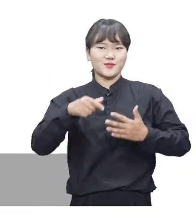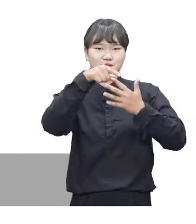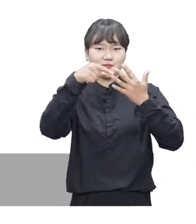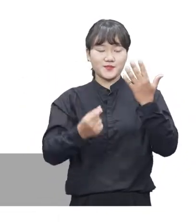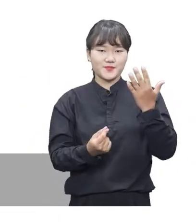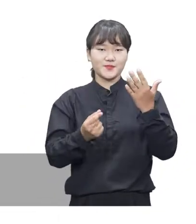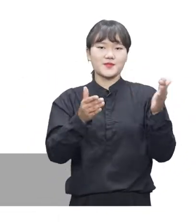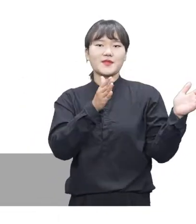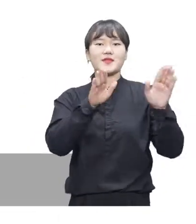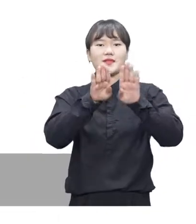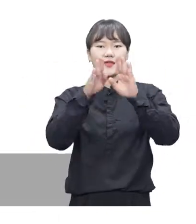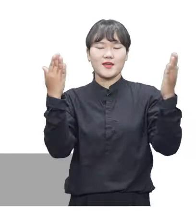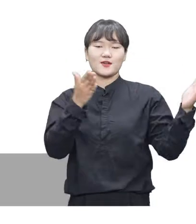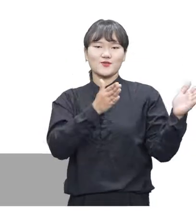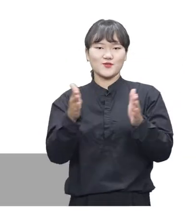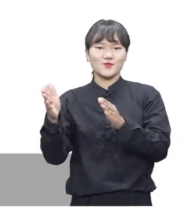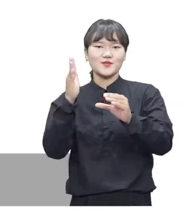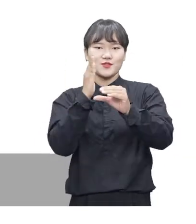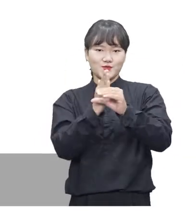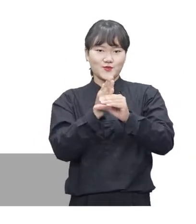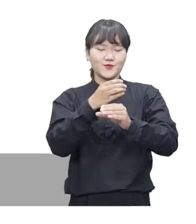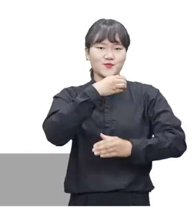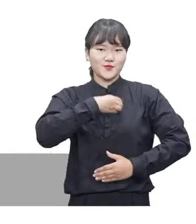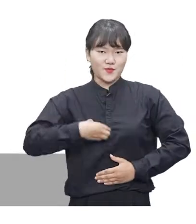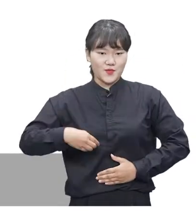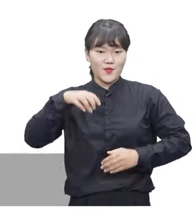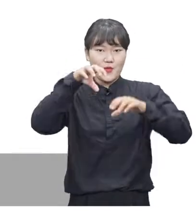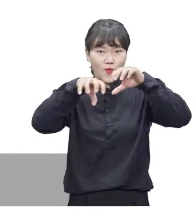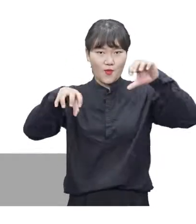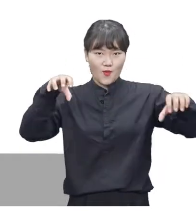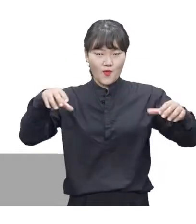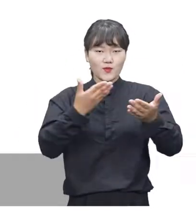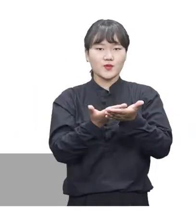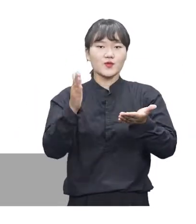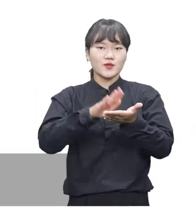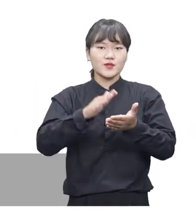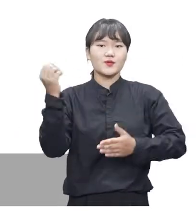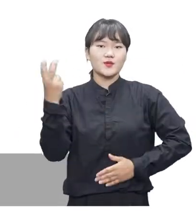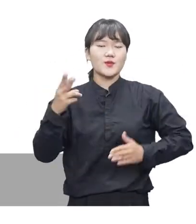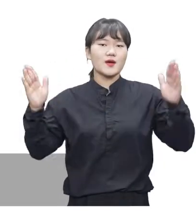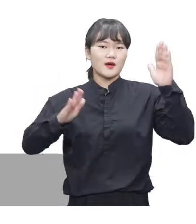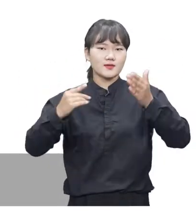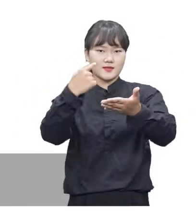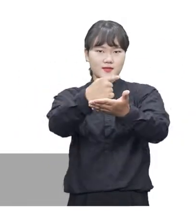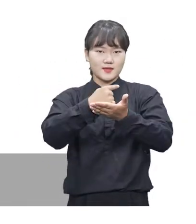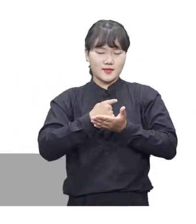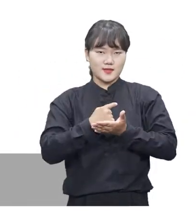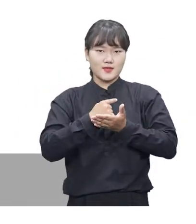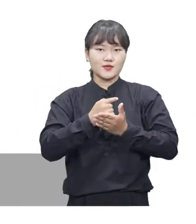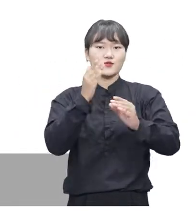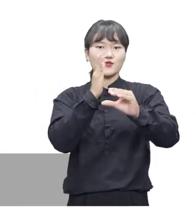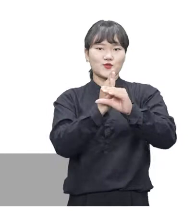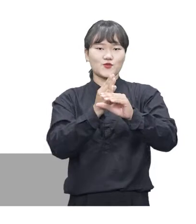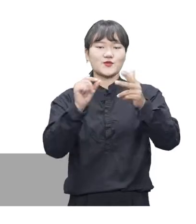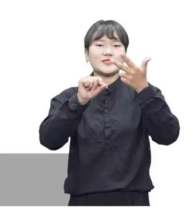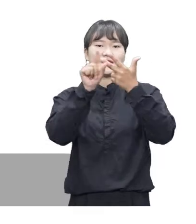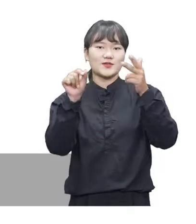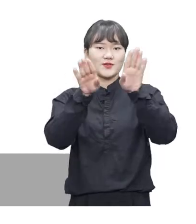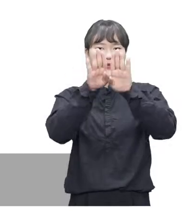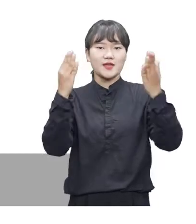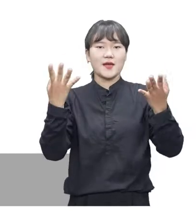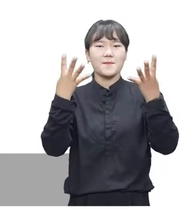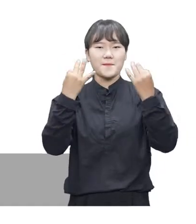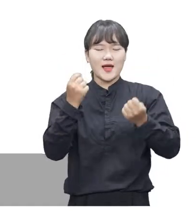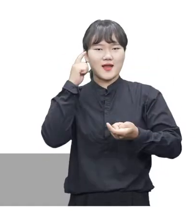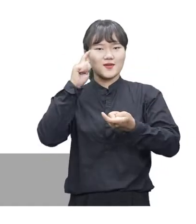개강 준비를 하고 있는데요. 이 동별로 시설 보수와 수강생 접수 절차를 거쳐서 오는 7월에 개강한다고 하니까요. 많은